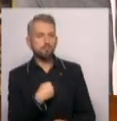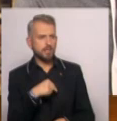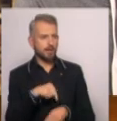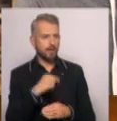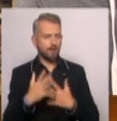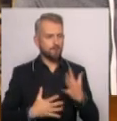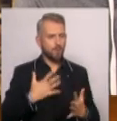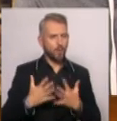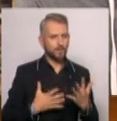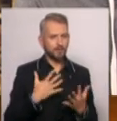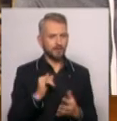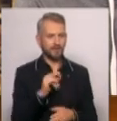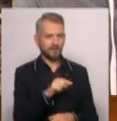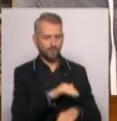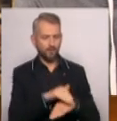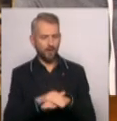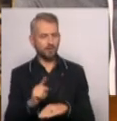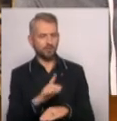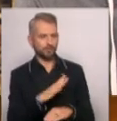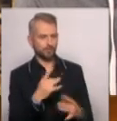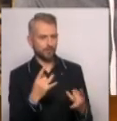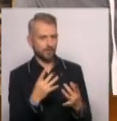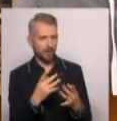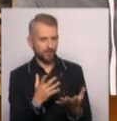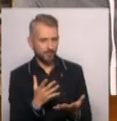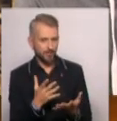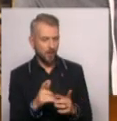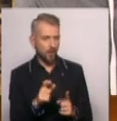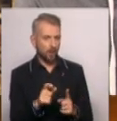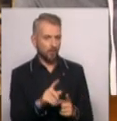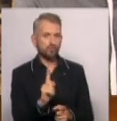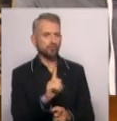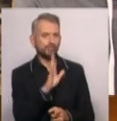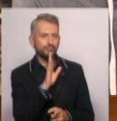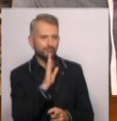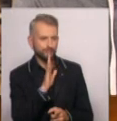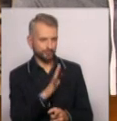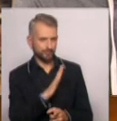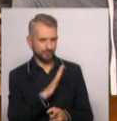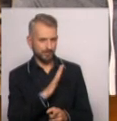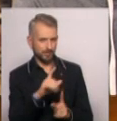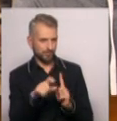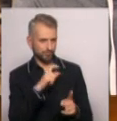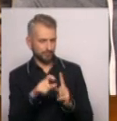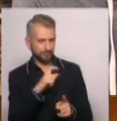і ті факти, які наводила, чи, скажімо, коментарі, яка наводила шановна